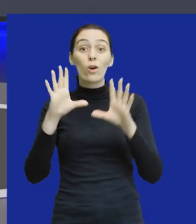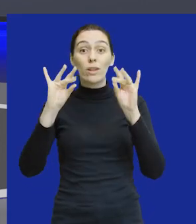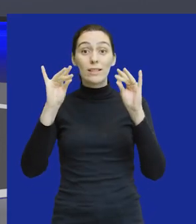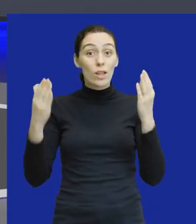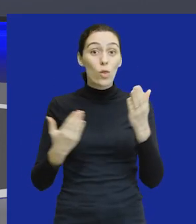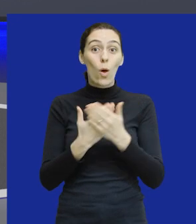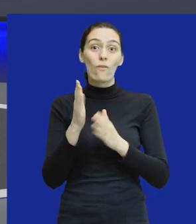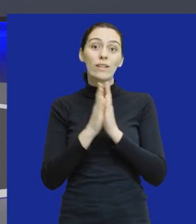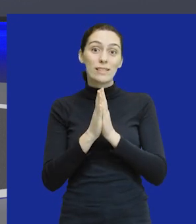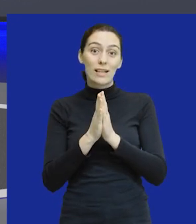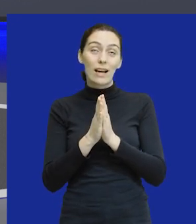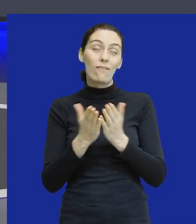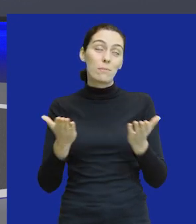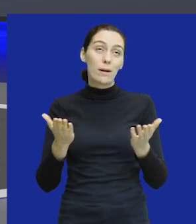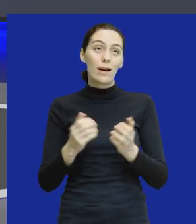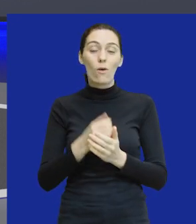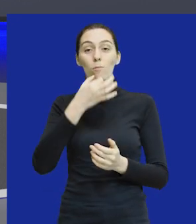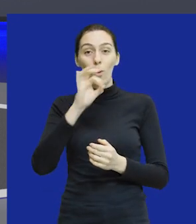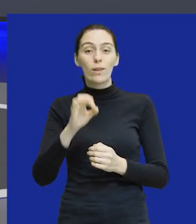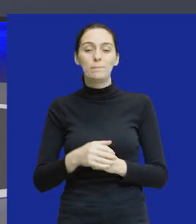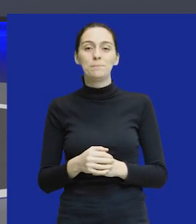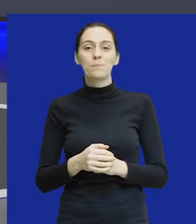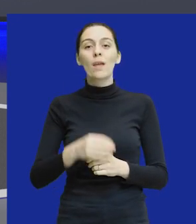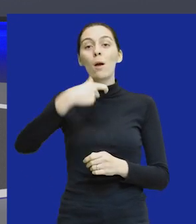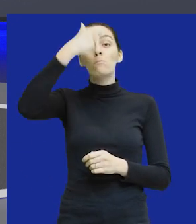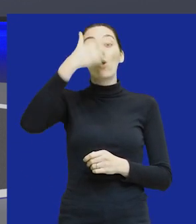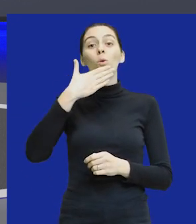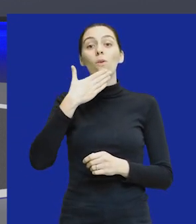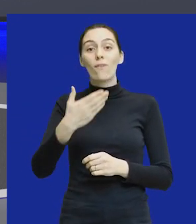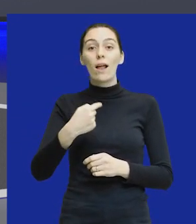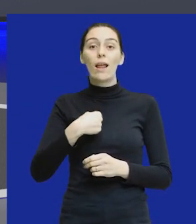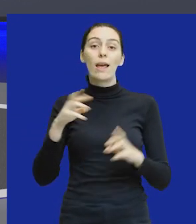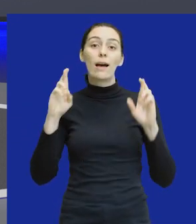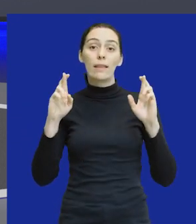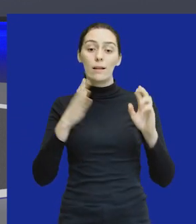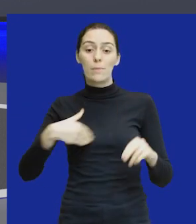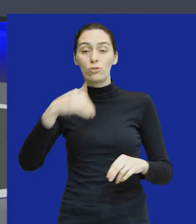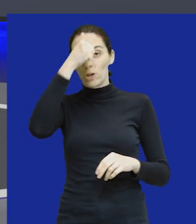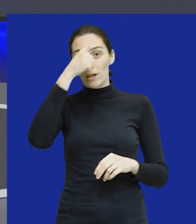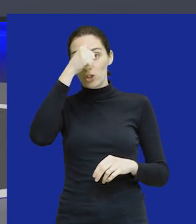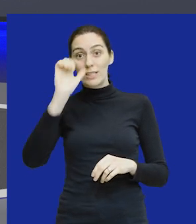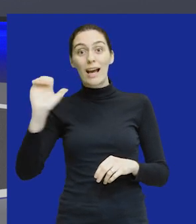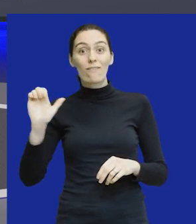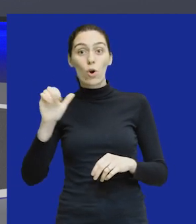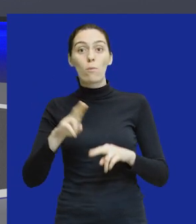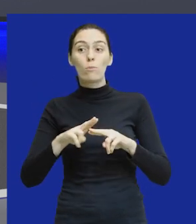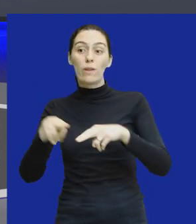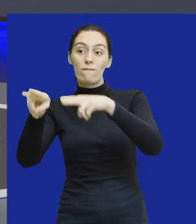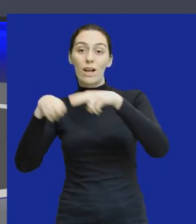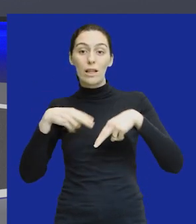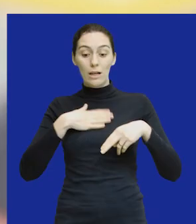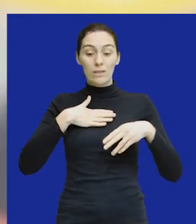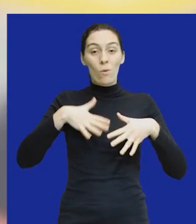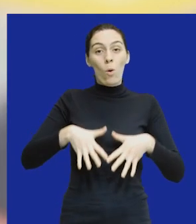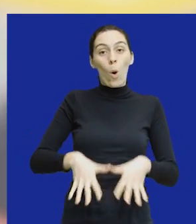da je situacija, evo, za Bogu, nas predivna. Bogu hvala, evo nadam se da će se naša kršćanska Evropa vratiti upravo tim